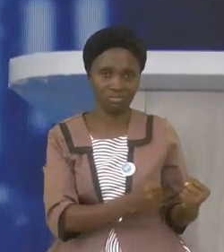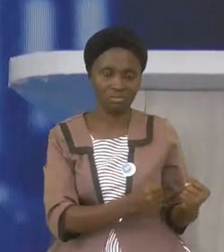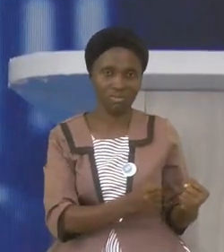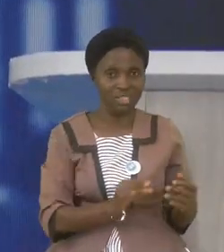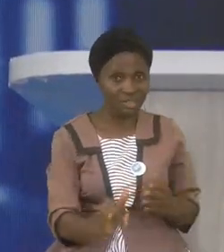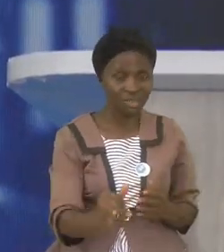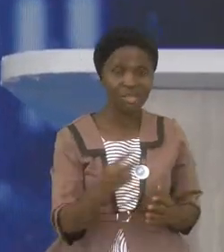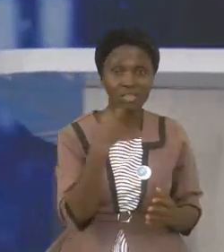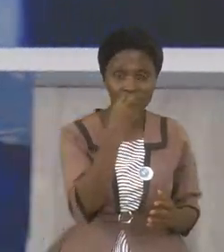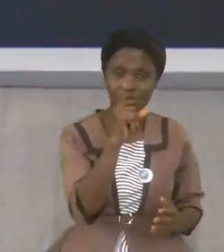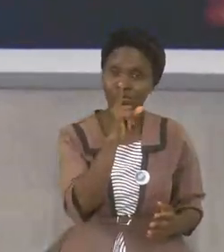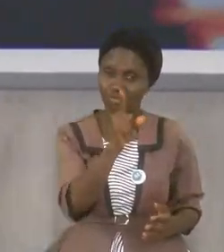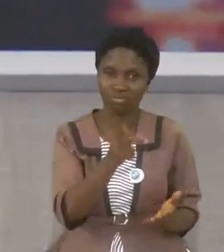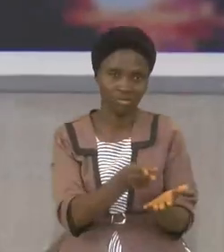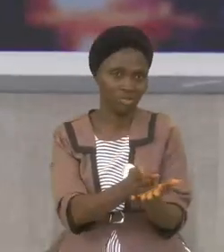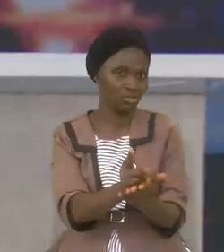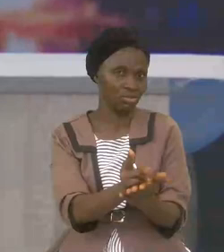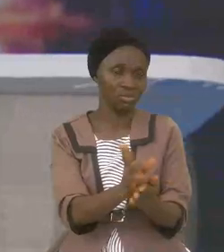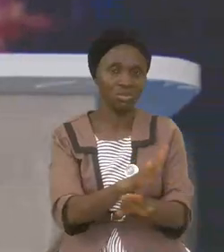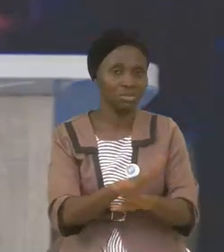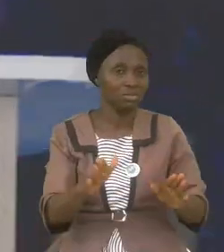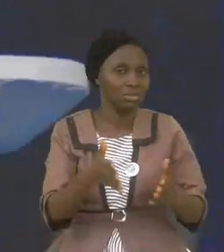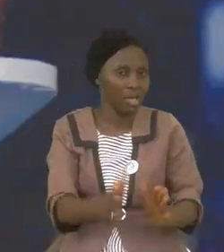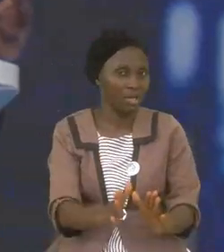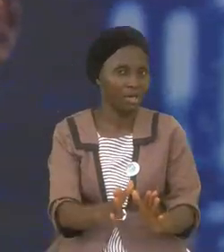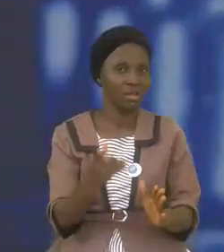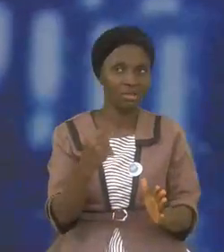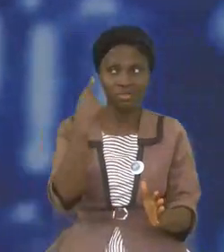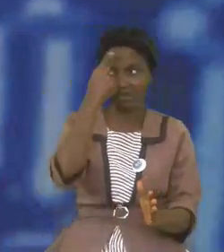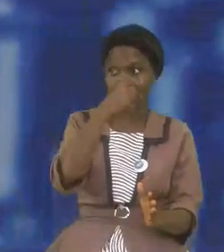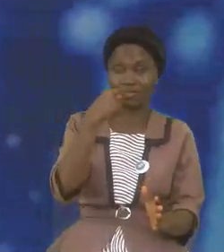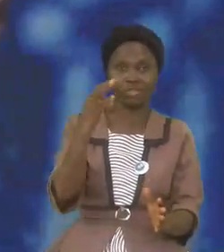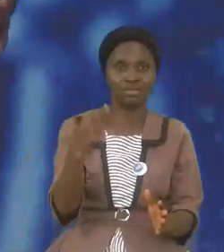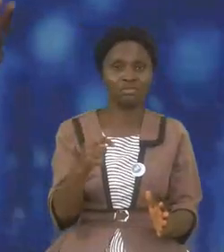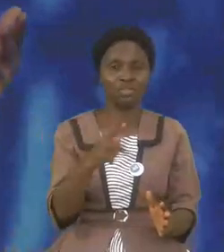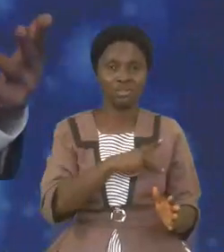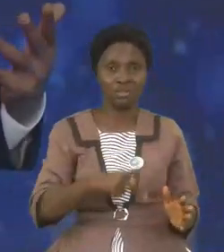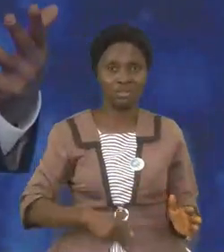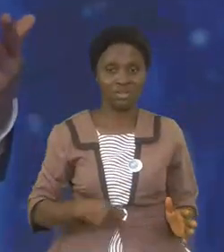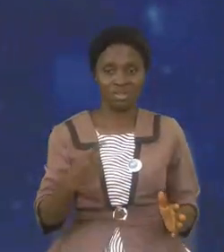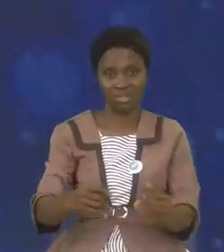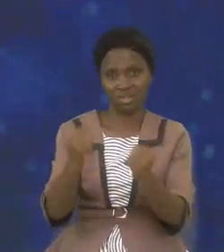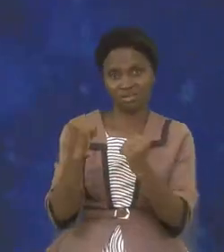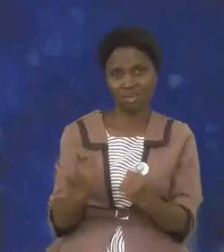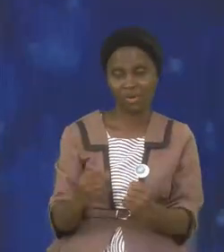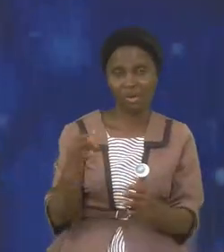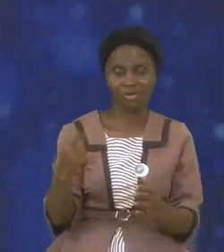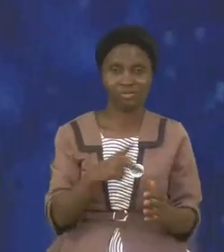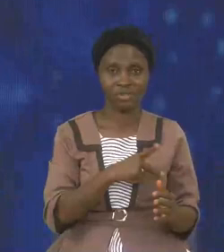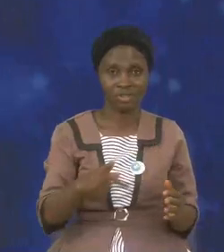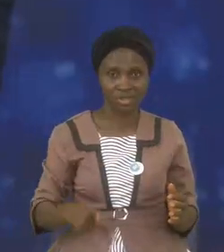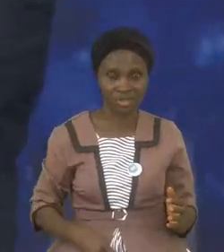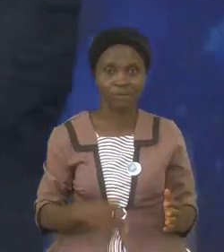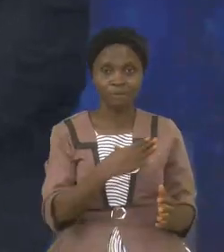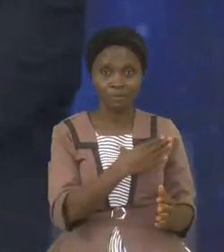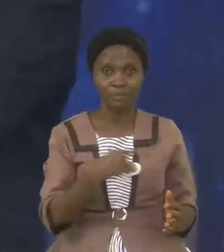courageux, bien que compatissant, Daniel a dit la vérité. Il n'a pas permis au visage du